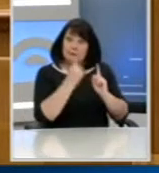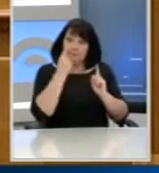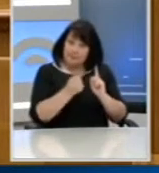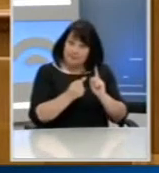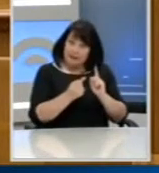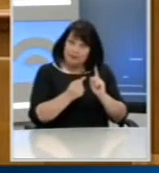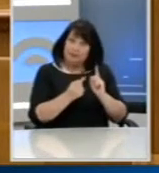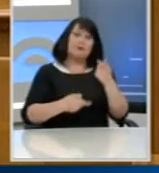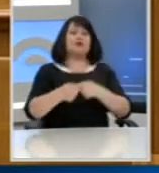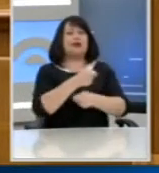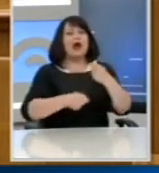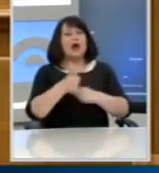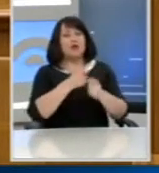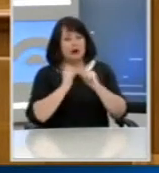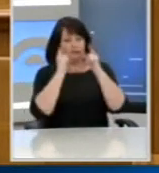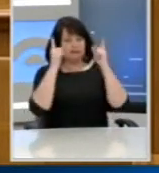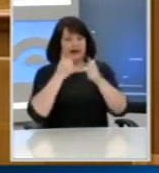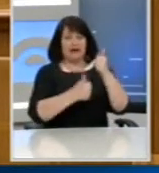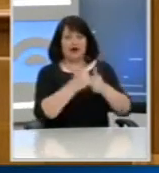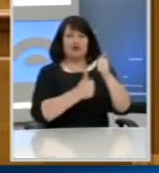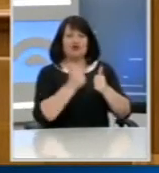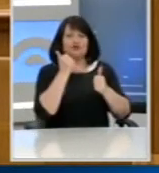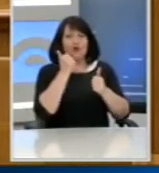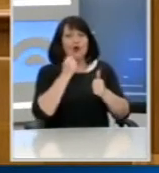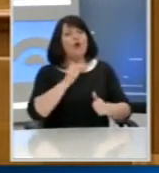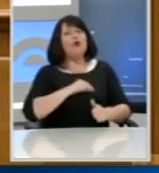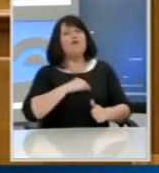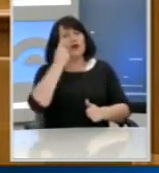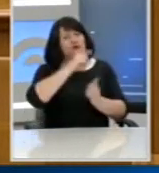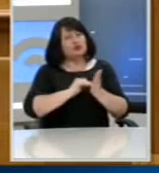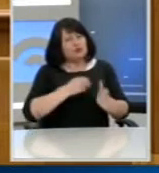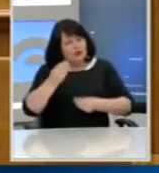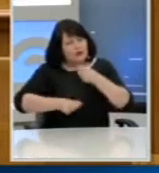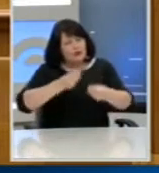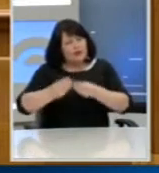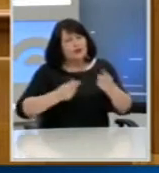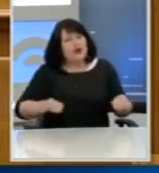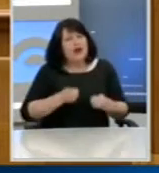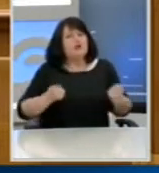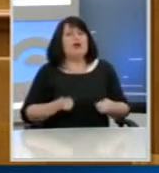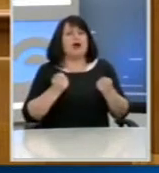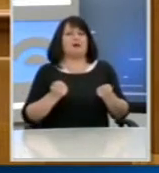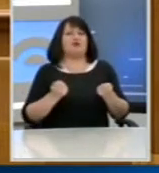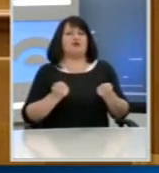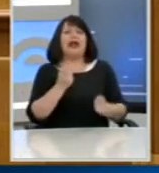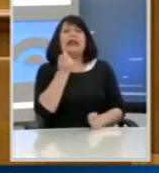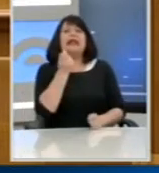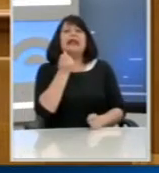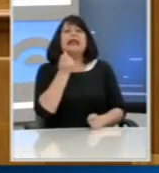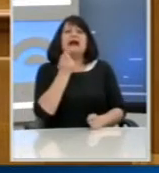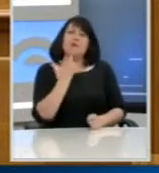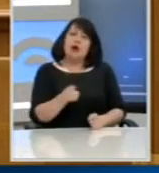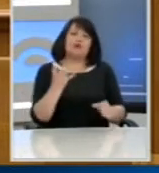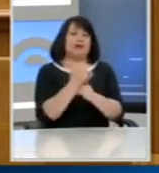δυνάμεις της αγοράς και του ανταγωνισμού, οδηγώντας σε πολλαπλά ωφέλη για το προσωπικό μας. Αυτά είναι μόνο λίγα από αυτά που έχουμε